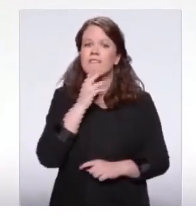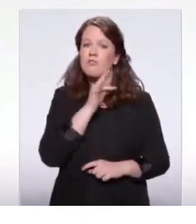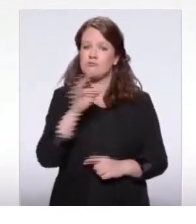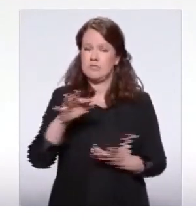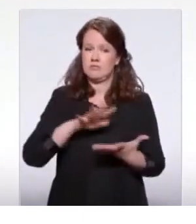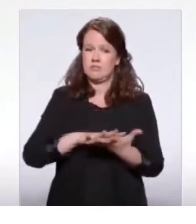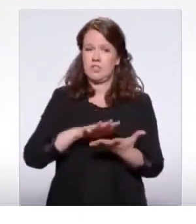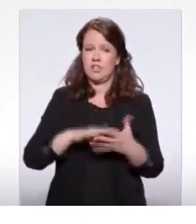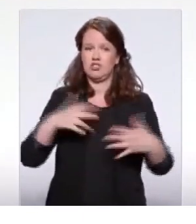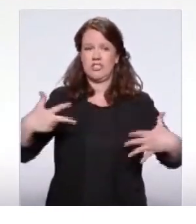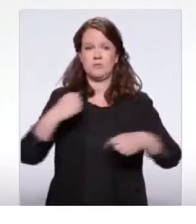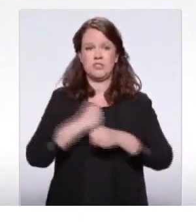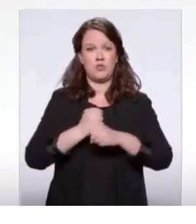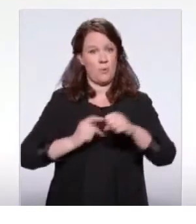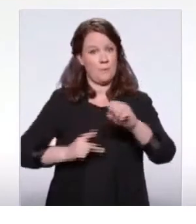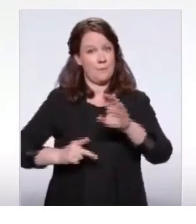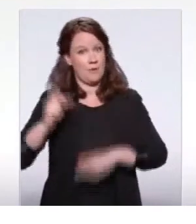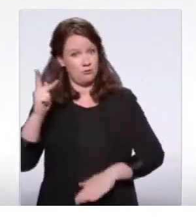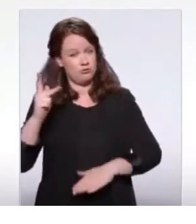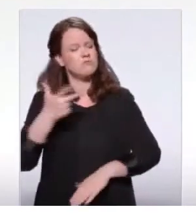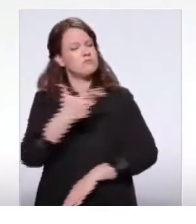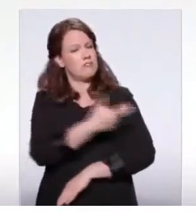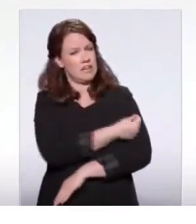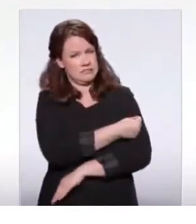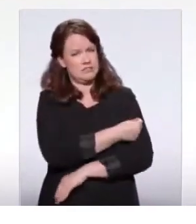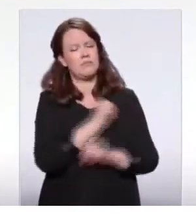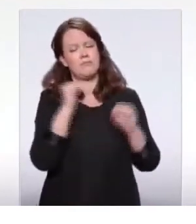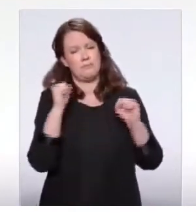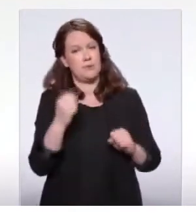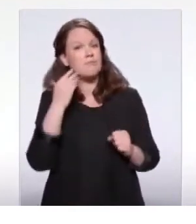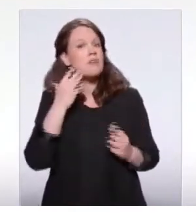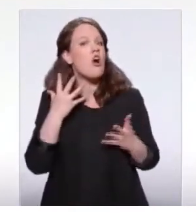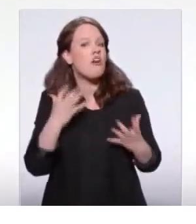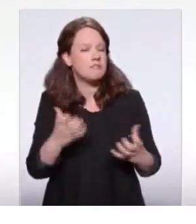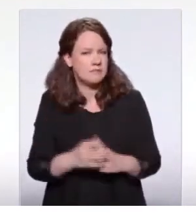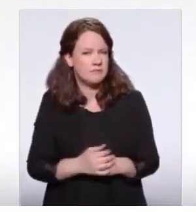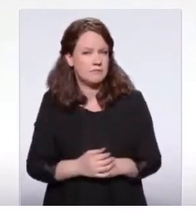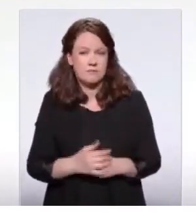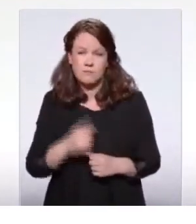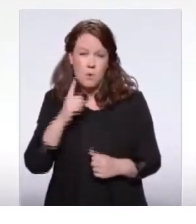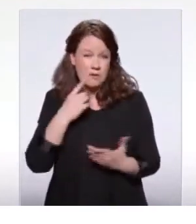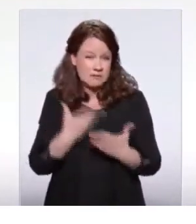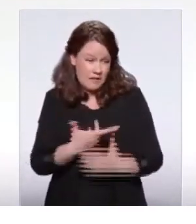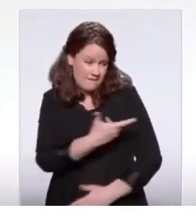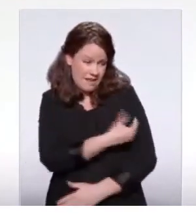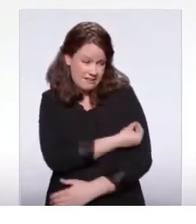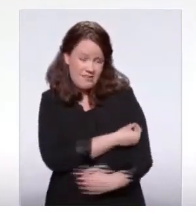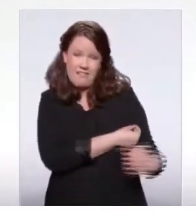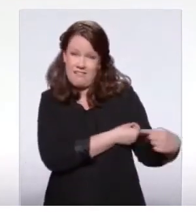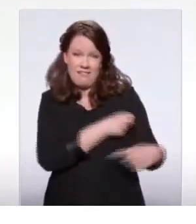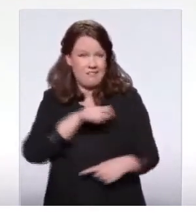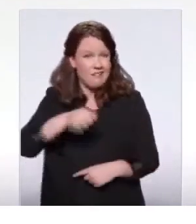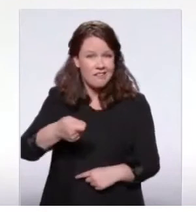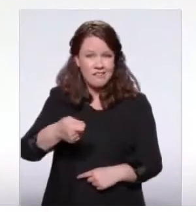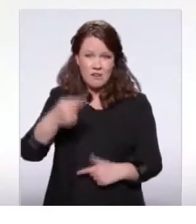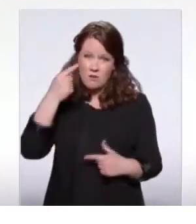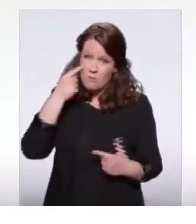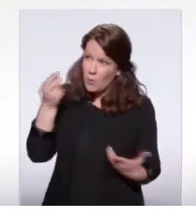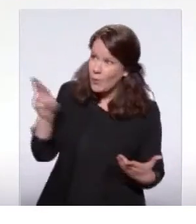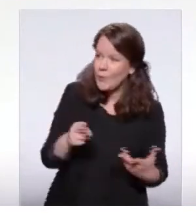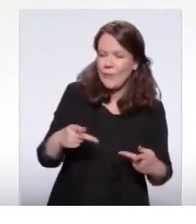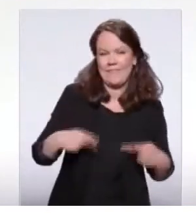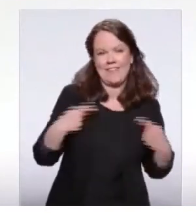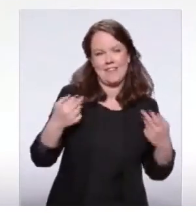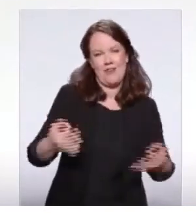être vaccinés. Parce que c'est la clé pour renouer avec la vie, la clé pour rouvrir notre